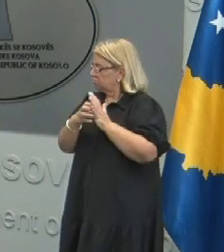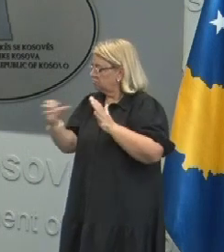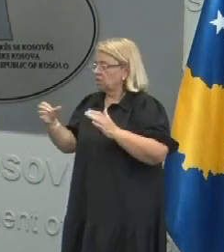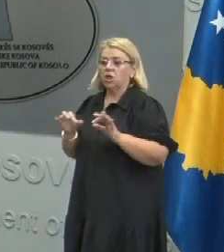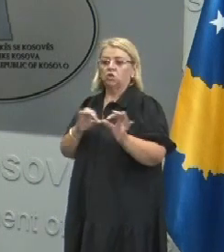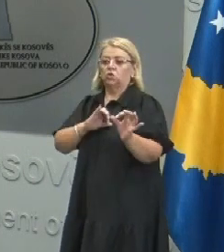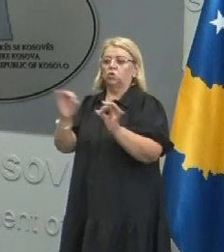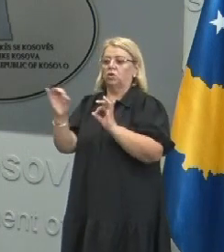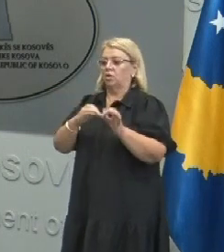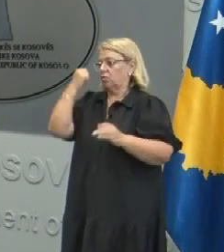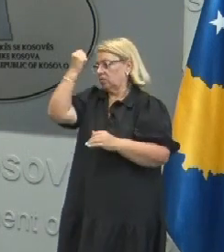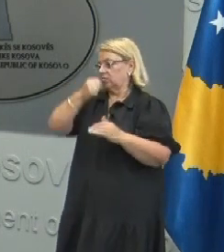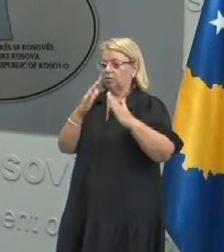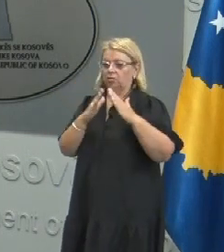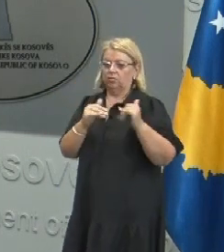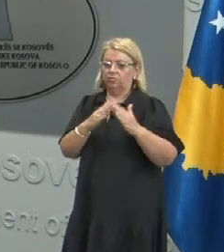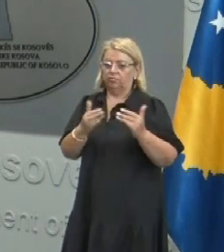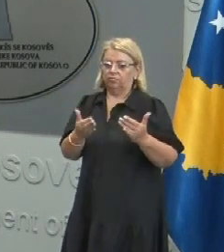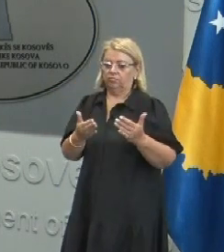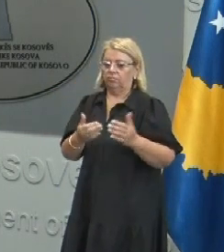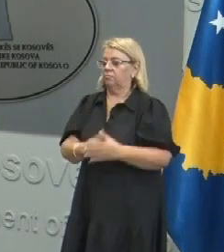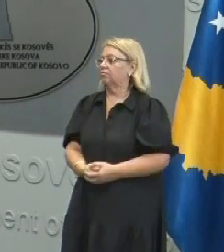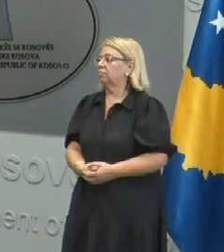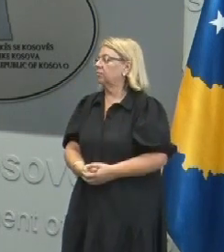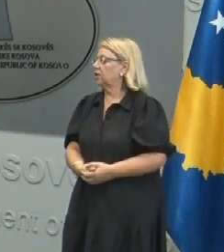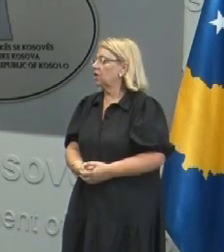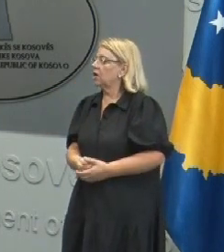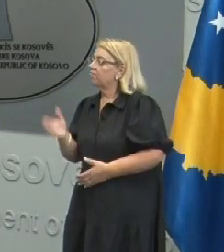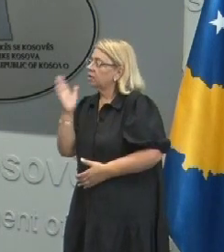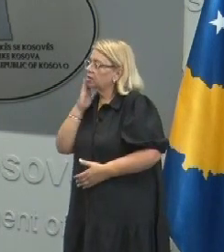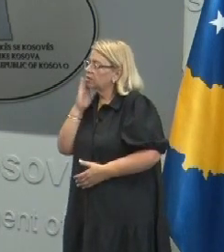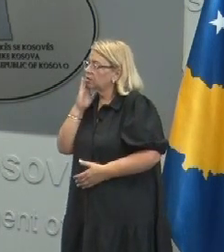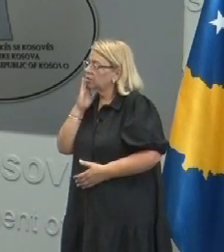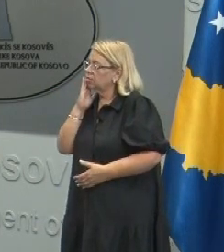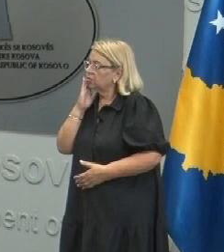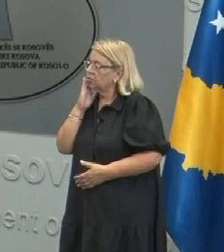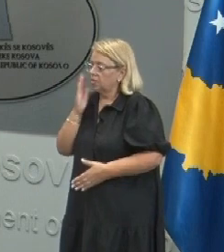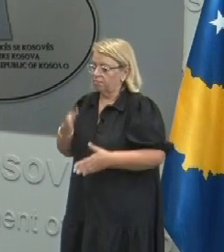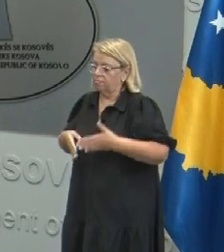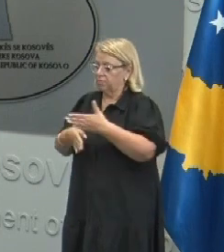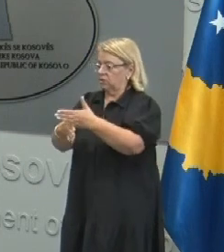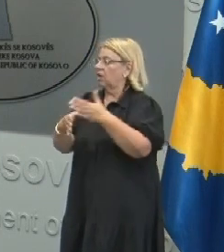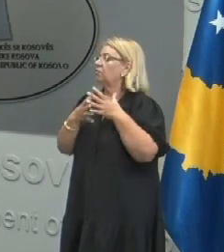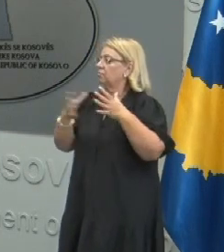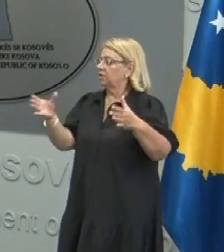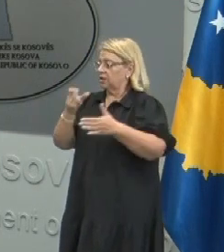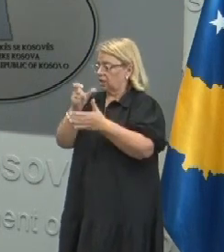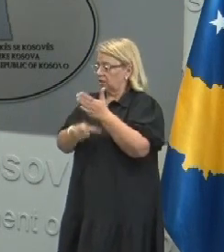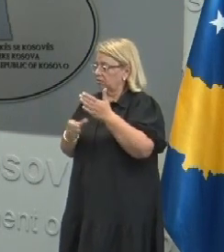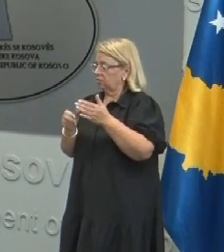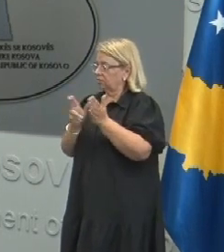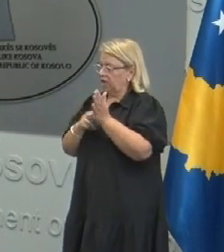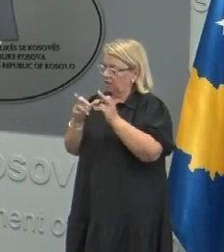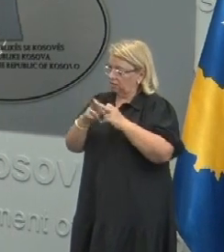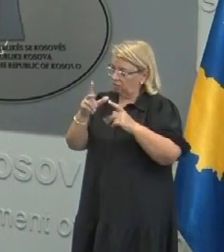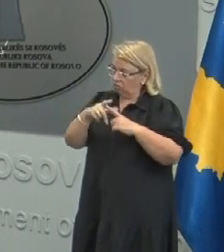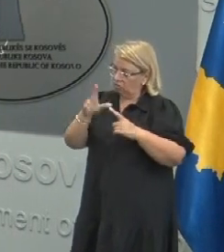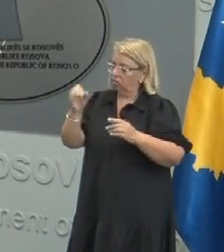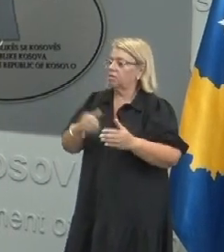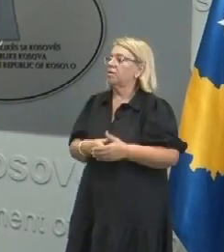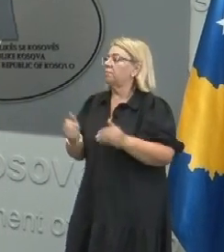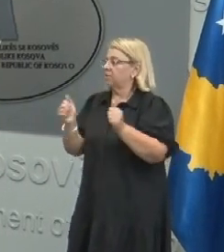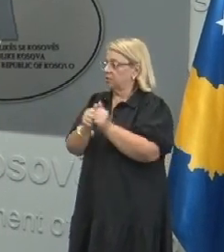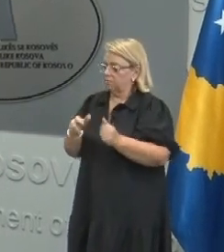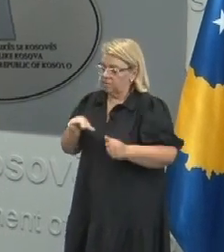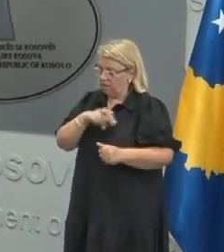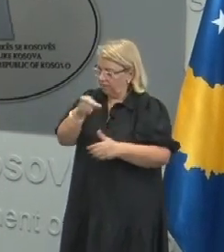rajonale. Shtetet e Bashkuara të Amerikës i kemi mbështetës të madh për antarësimin e NATO, por edhe Bashkimin Evropian. Ata e mbështesin edhe këtë dialogun i